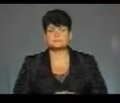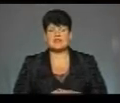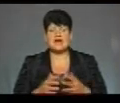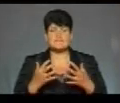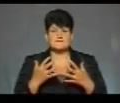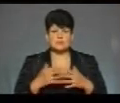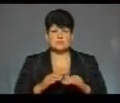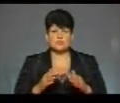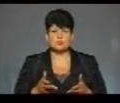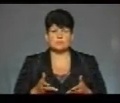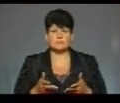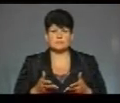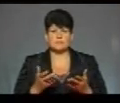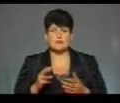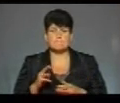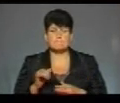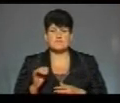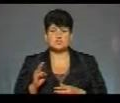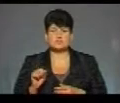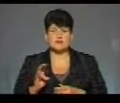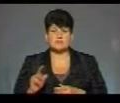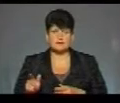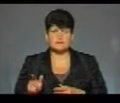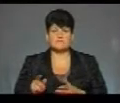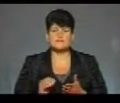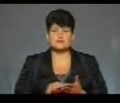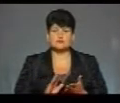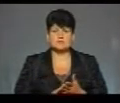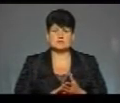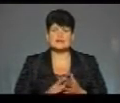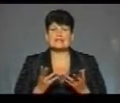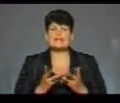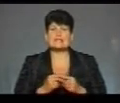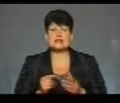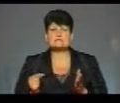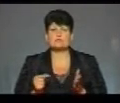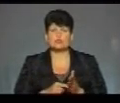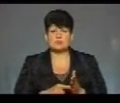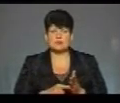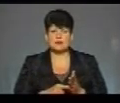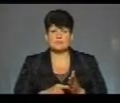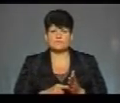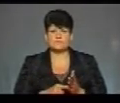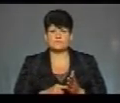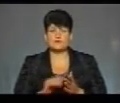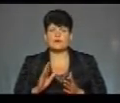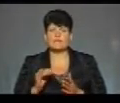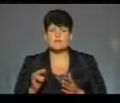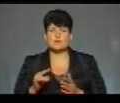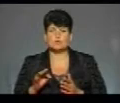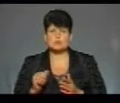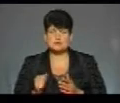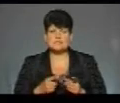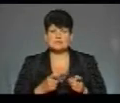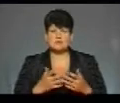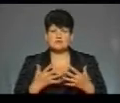Автоматично піднімається мішені, випускається мішені, фіксується кількість попадань. Відомості стрільби вже